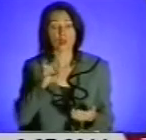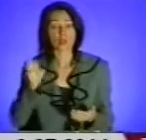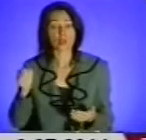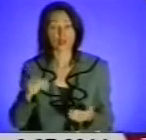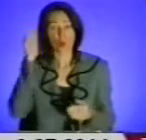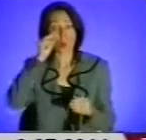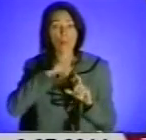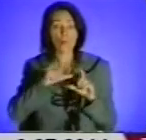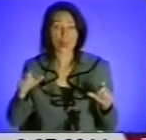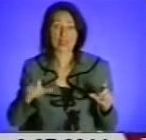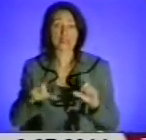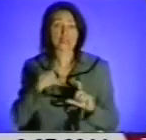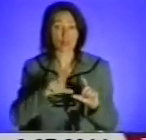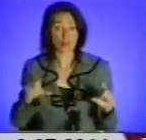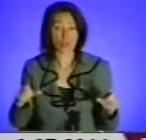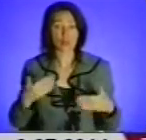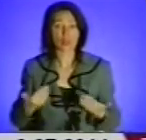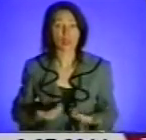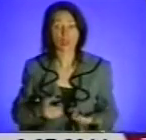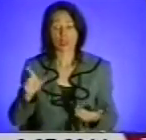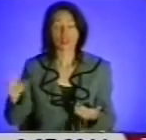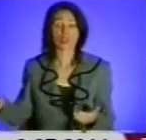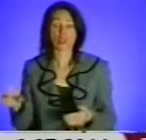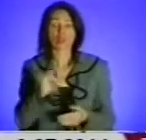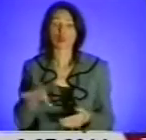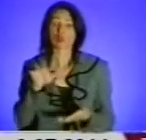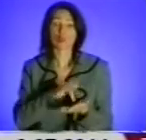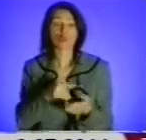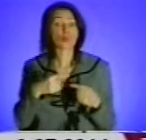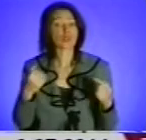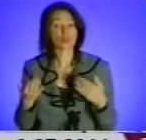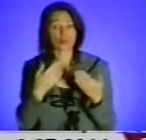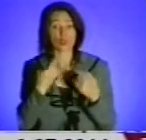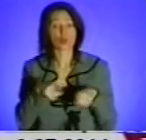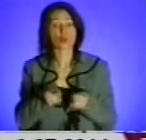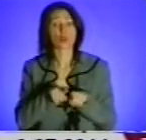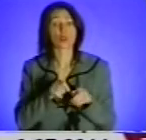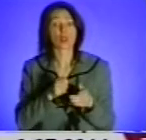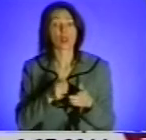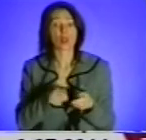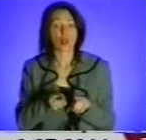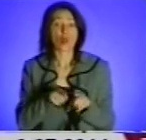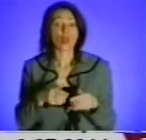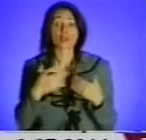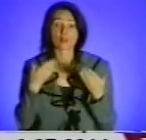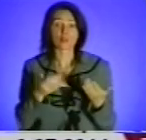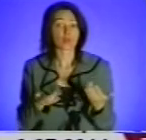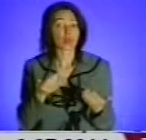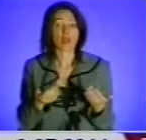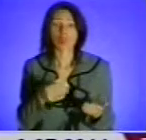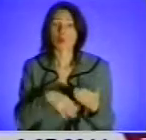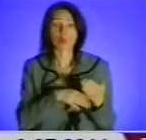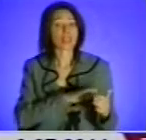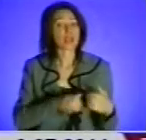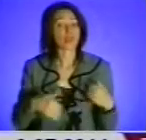педагогічному інституті. Жителі районного центру по-різному ставляться до такої ініціативи. Проте допомагати не поспішають.